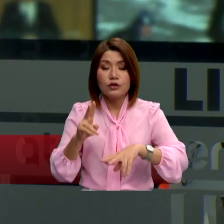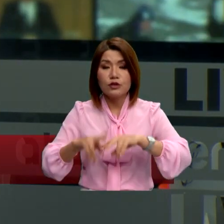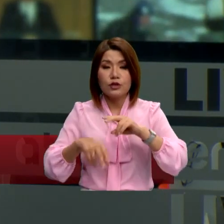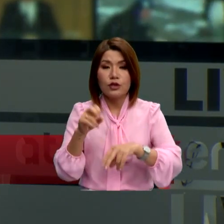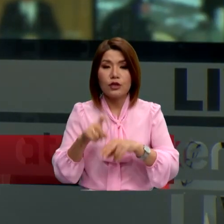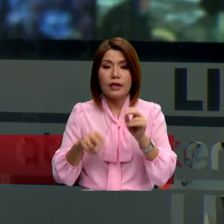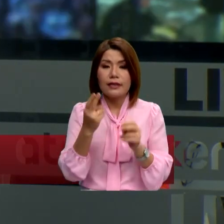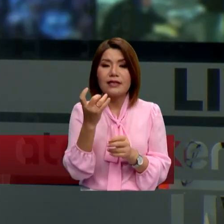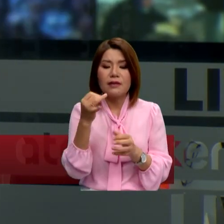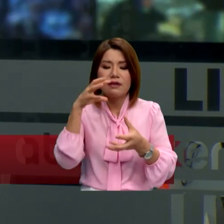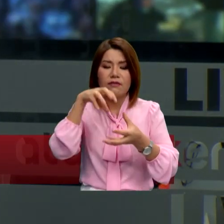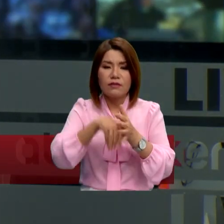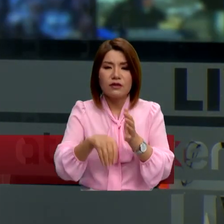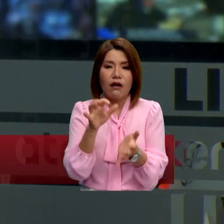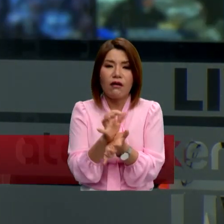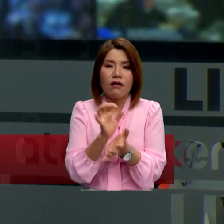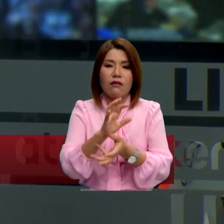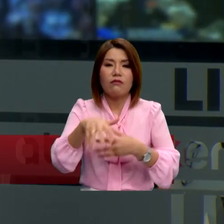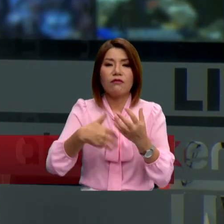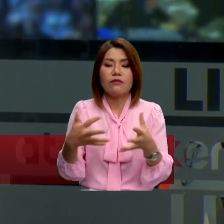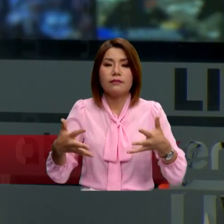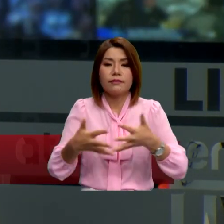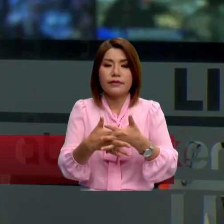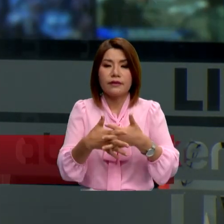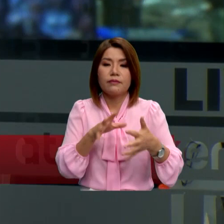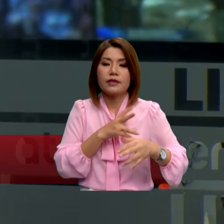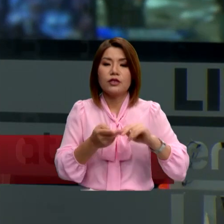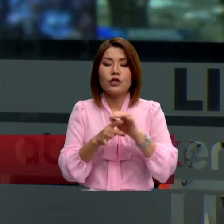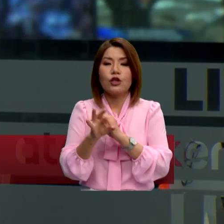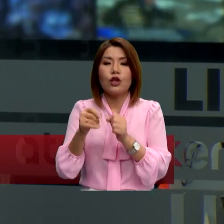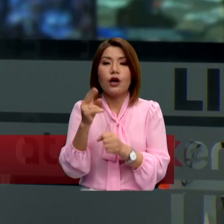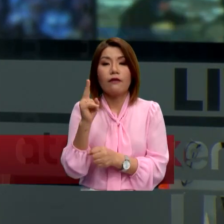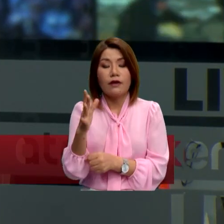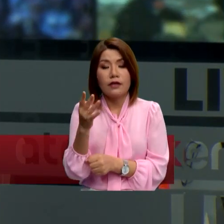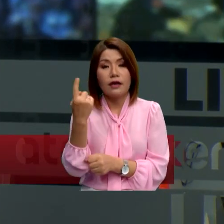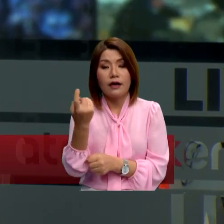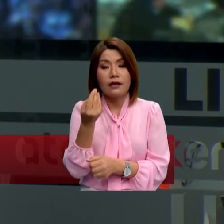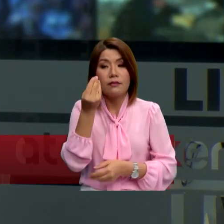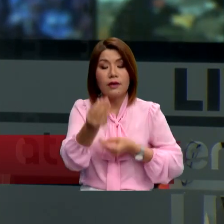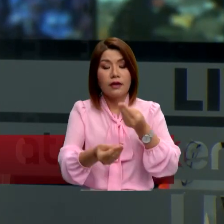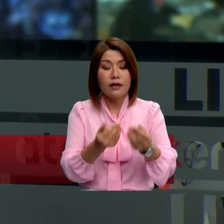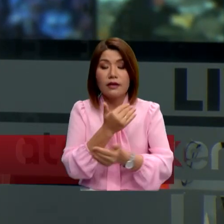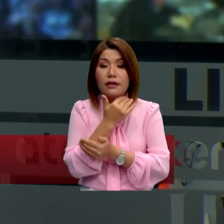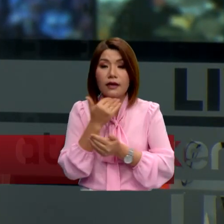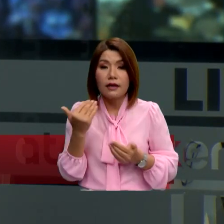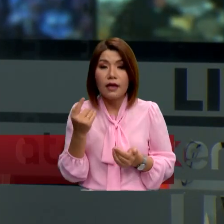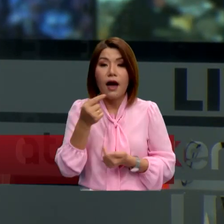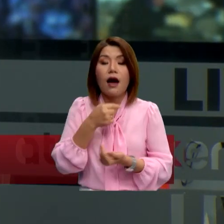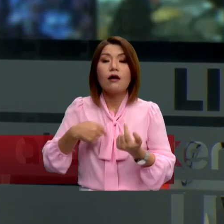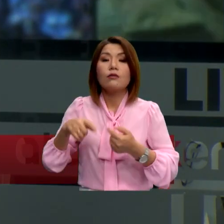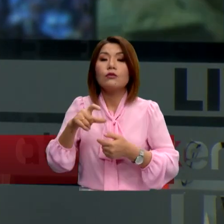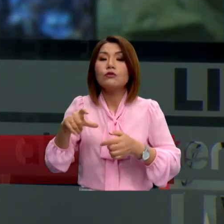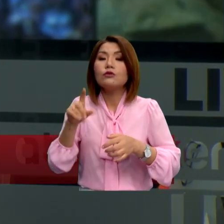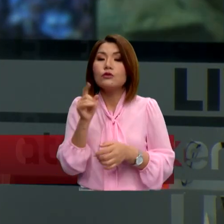қоқыс қалдықтарын қосқан. Тұрғын үйдің мұндай терможаңғыртуына пәтер иелері ақша төлегілер келмейді. Ал мердігерлеріне